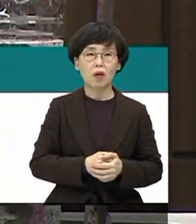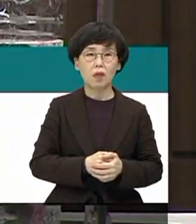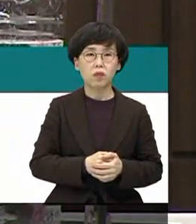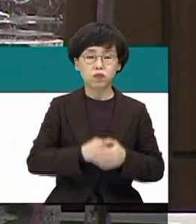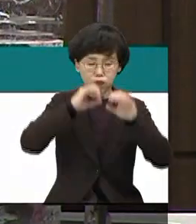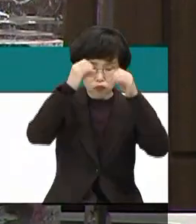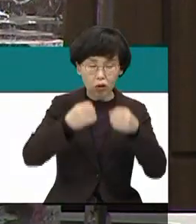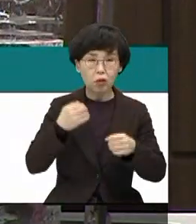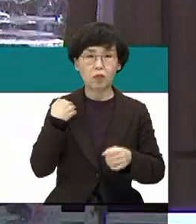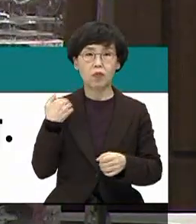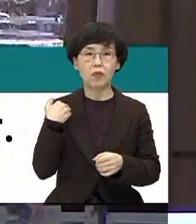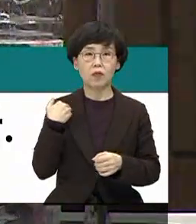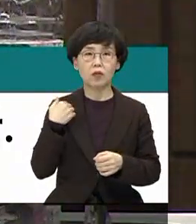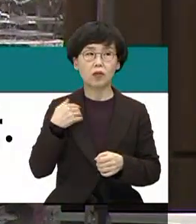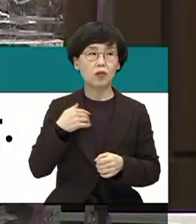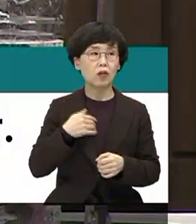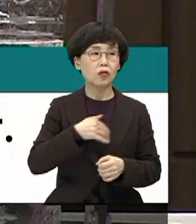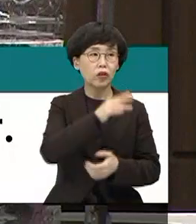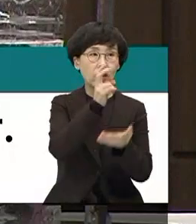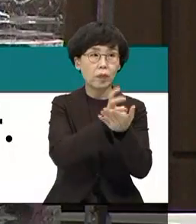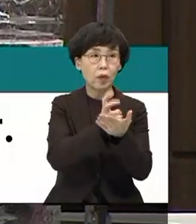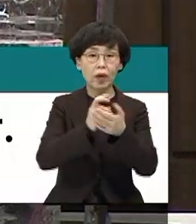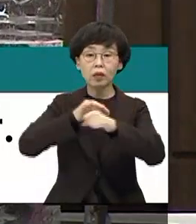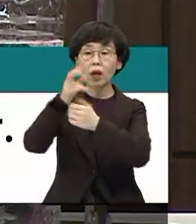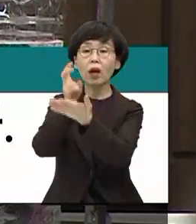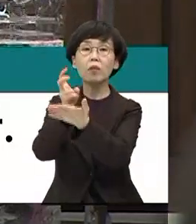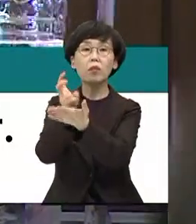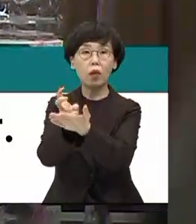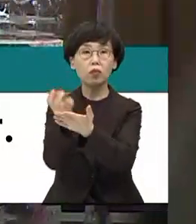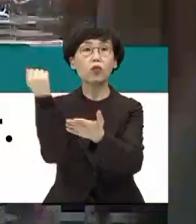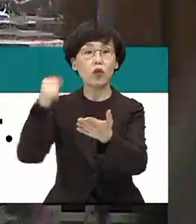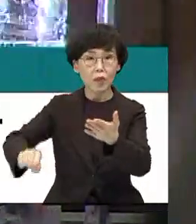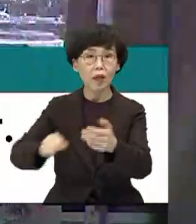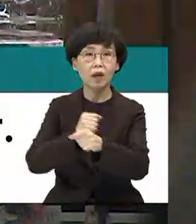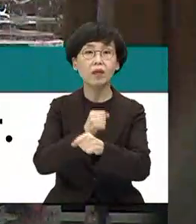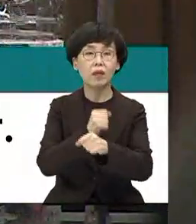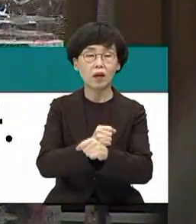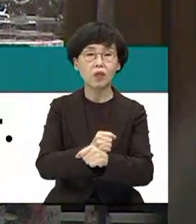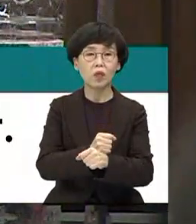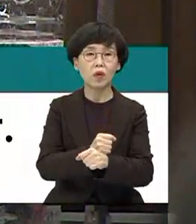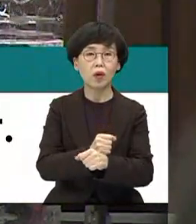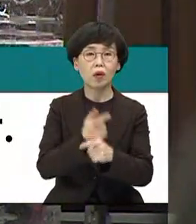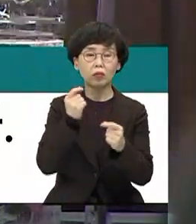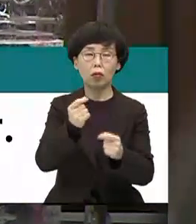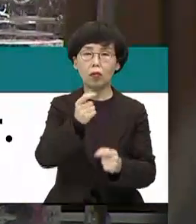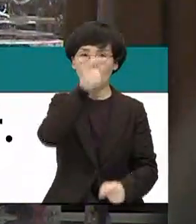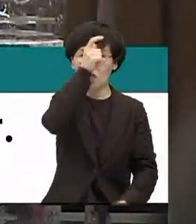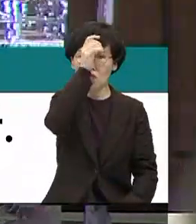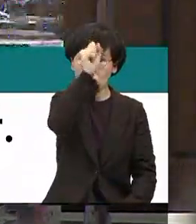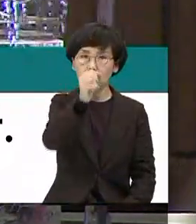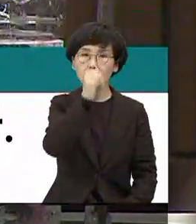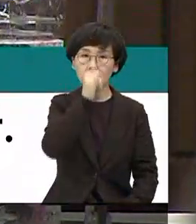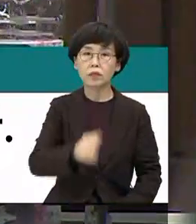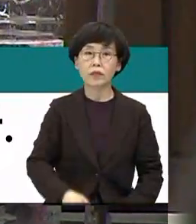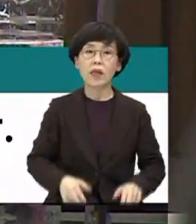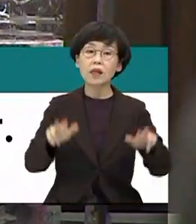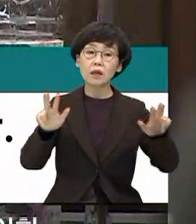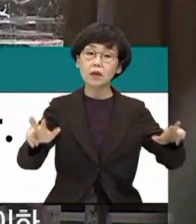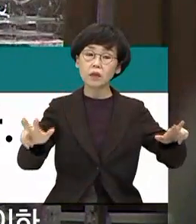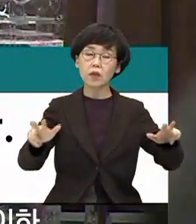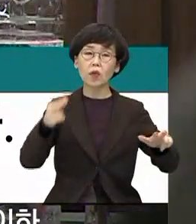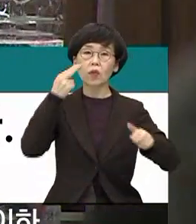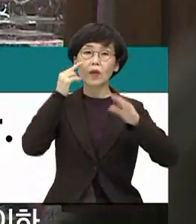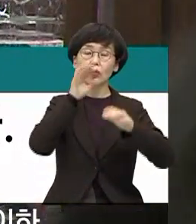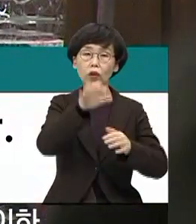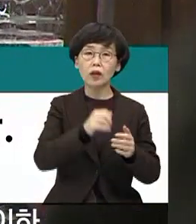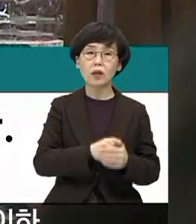우리 법이 국제법을 위반했다고 우기고 있습니다. 지금도